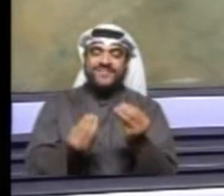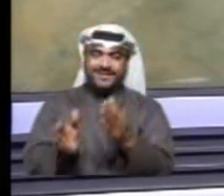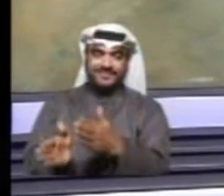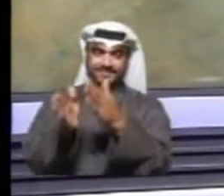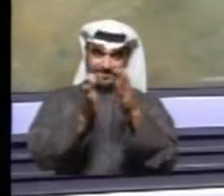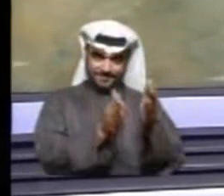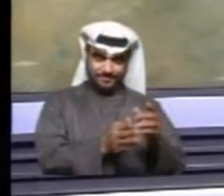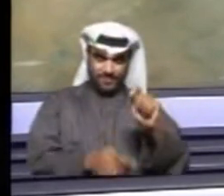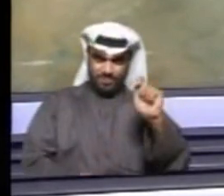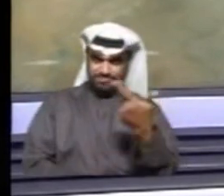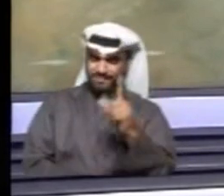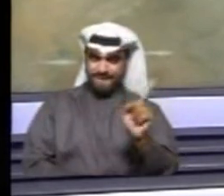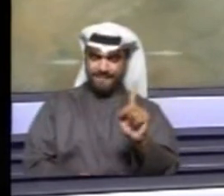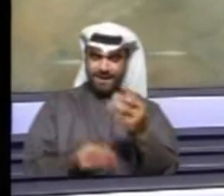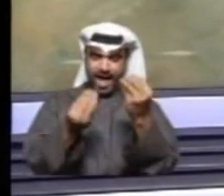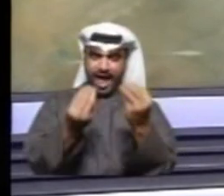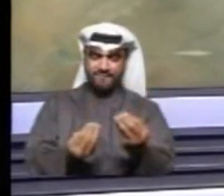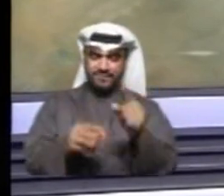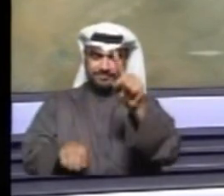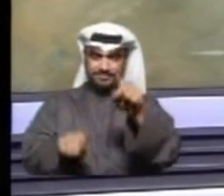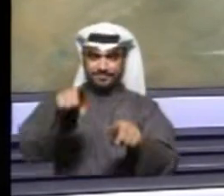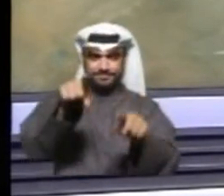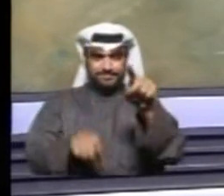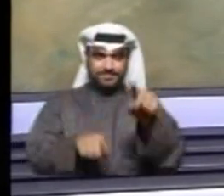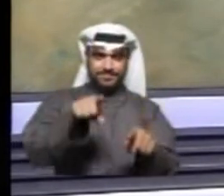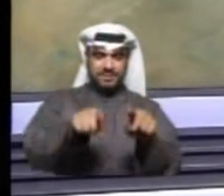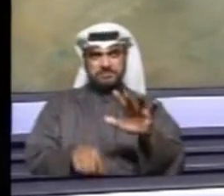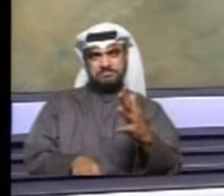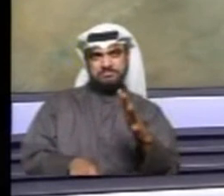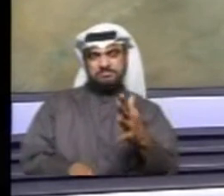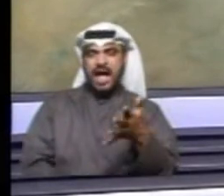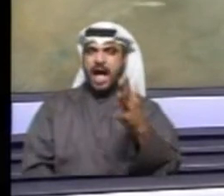وسرعة الرياح راح تكون نشطة بين الحين والآخر، تتراوح سرعتها ما بين